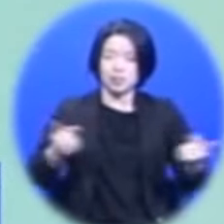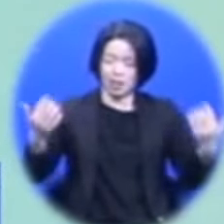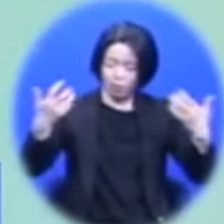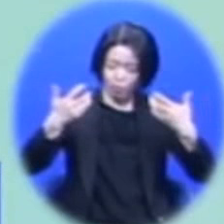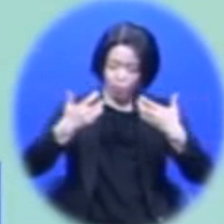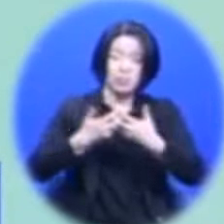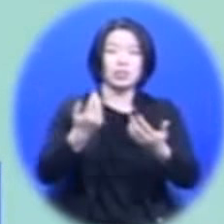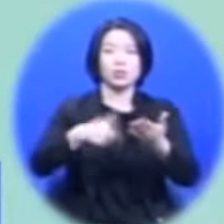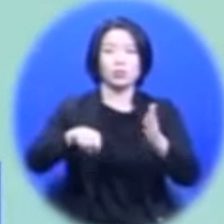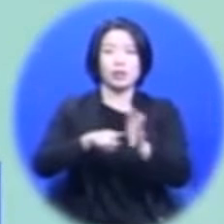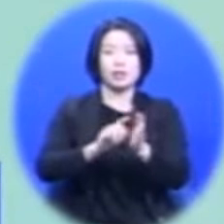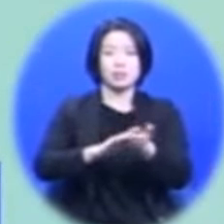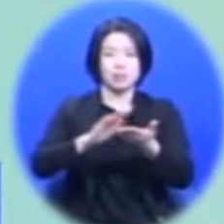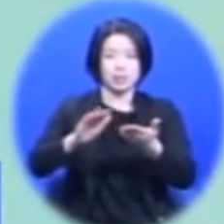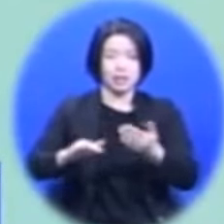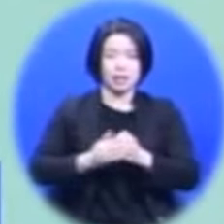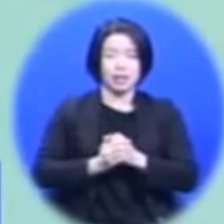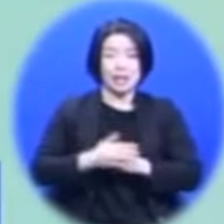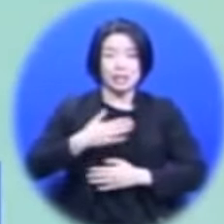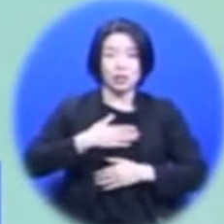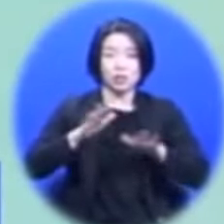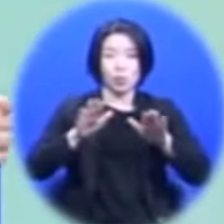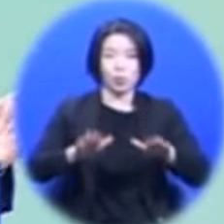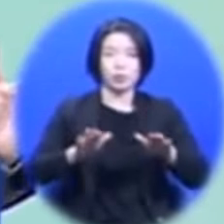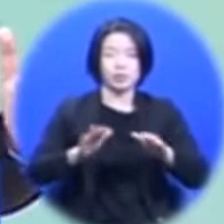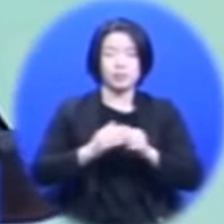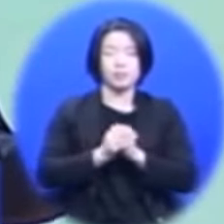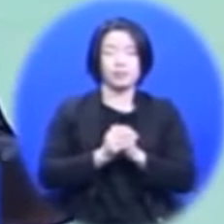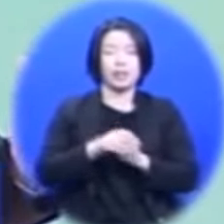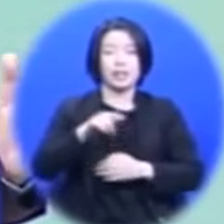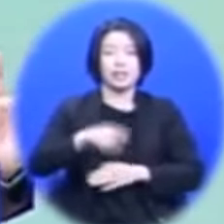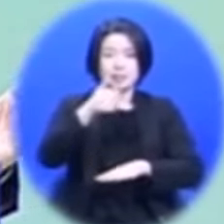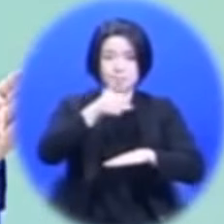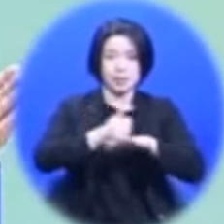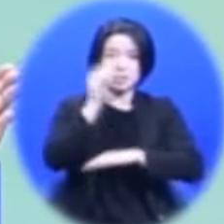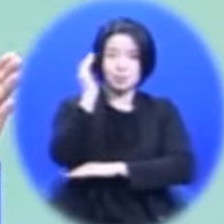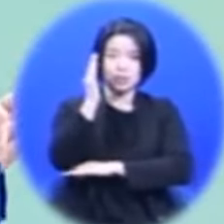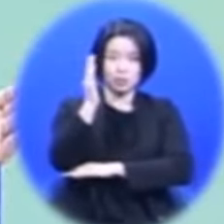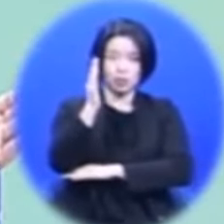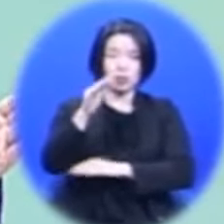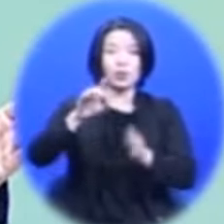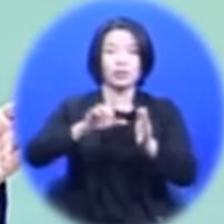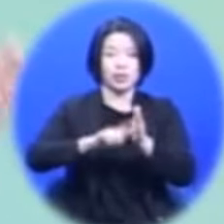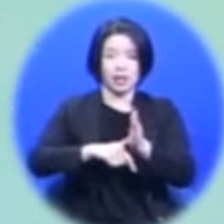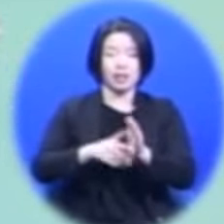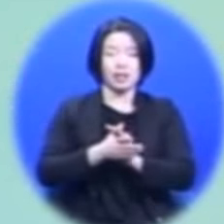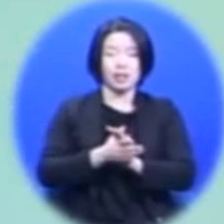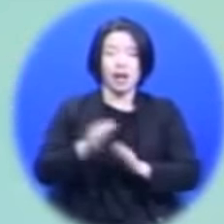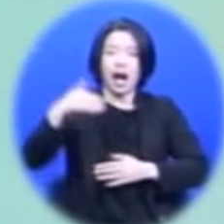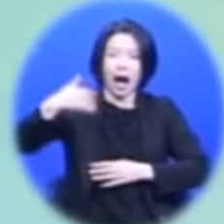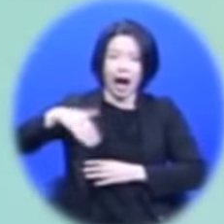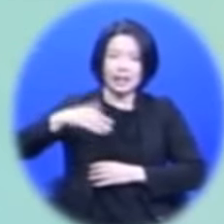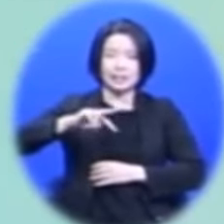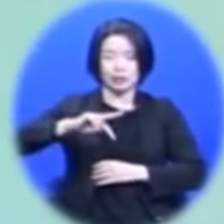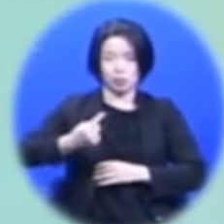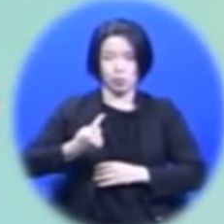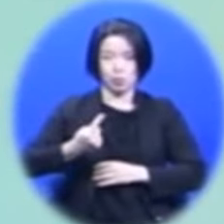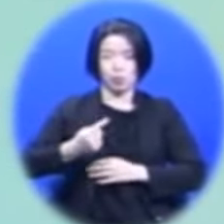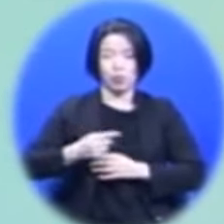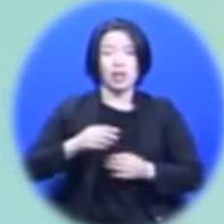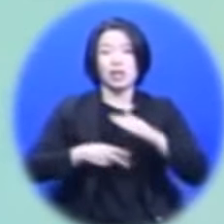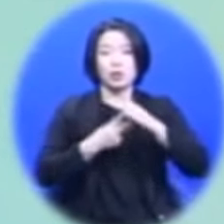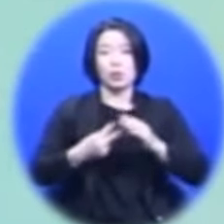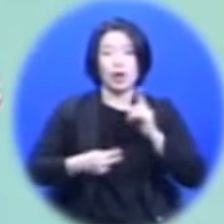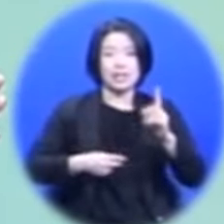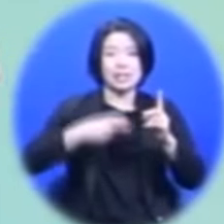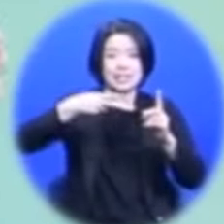하려는 것입니다. 저는 오늘 이 마지막 설교 때 아직도 이